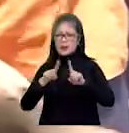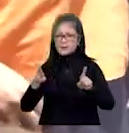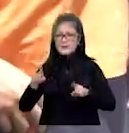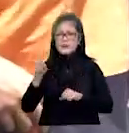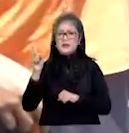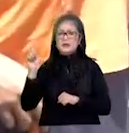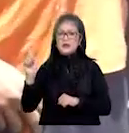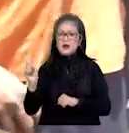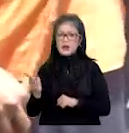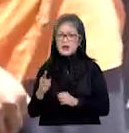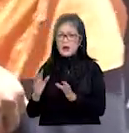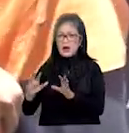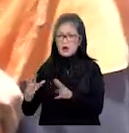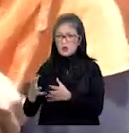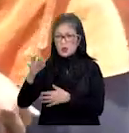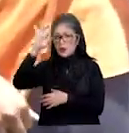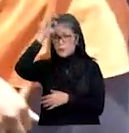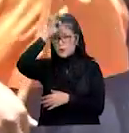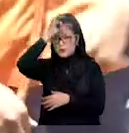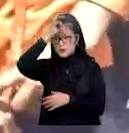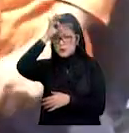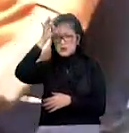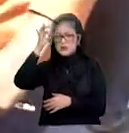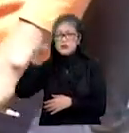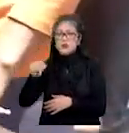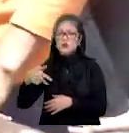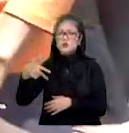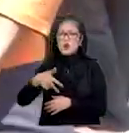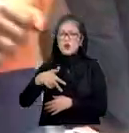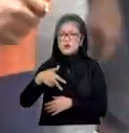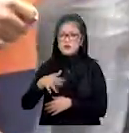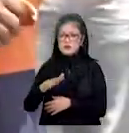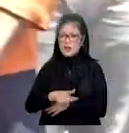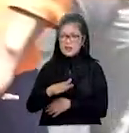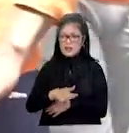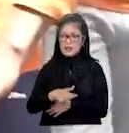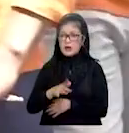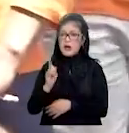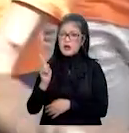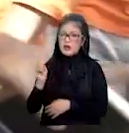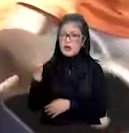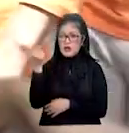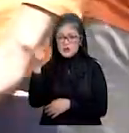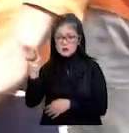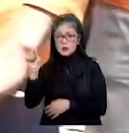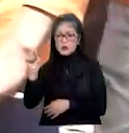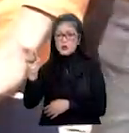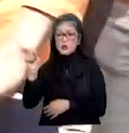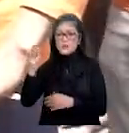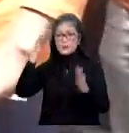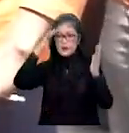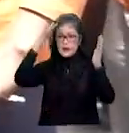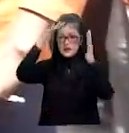ataupun juga anggota kepolisian dari Ditsamapta Polda Sulawesi Selatan serta dari Polrestabes Makassar dan beberapa polsek yang